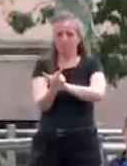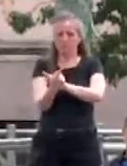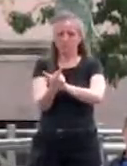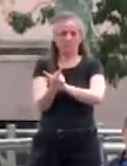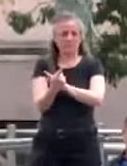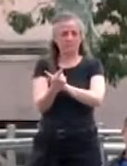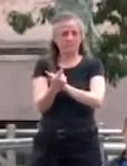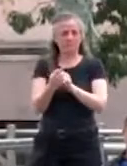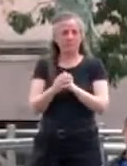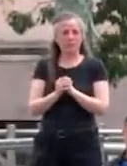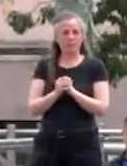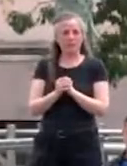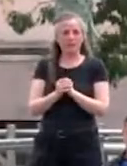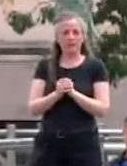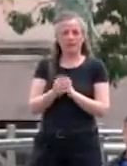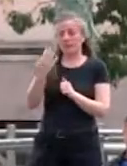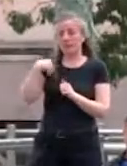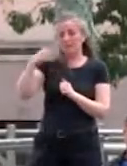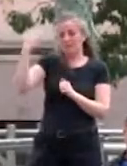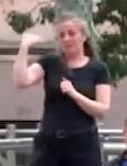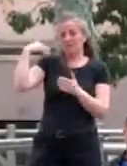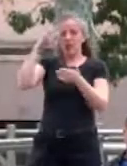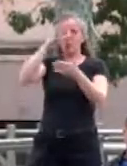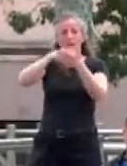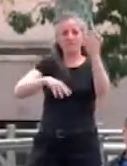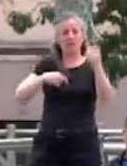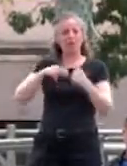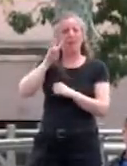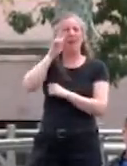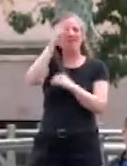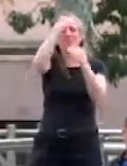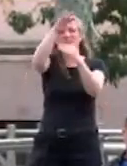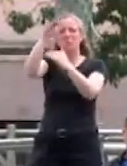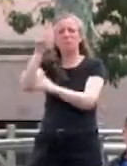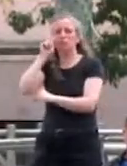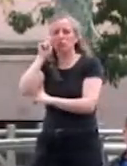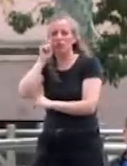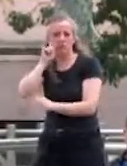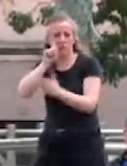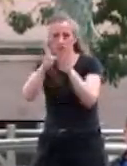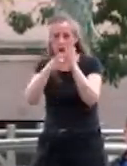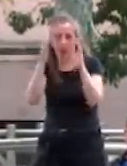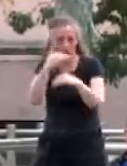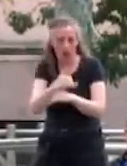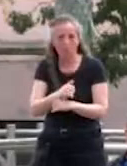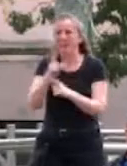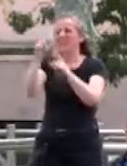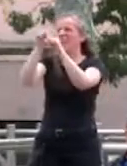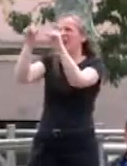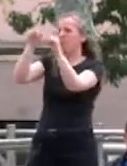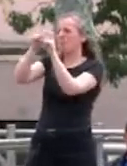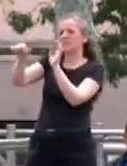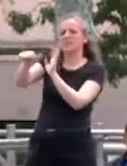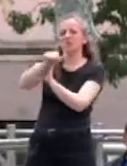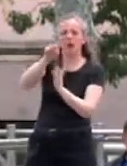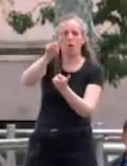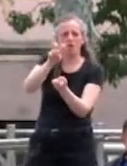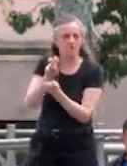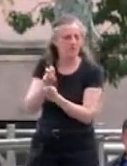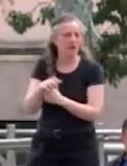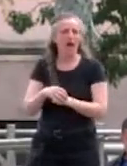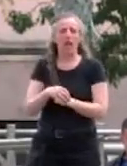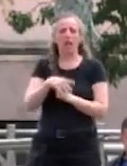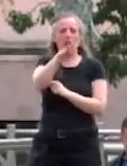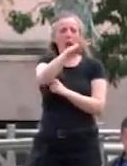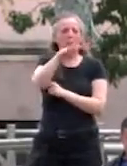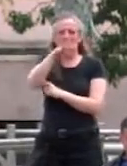I en aquella Barcelona no ens vam trobar milers de pisos turístics il·legals, empreses que feien frau fiscal,